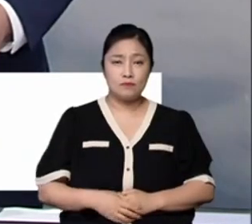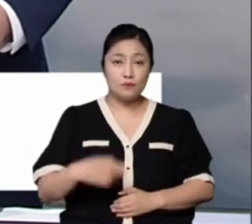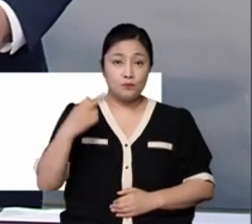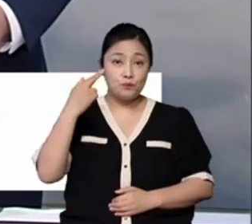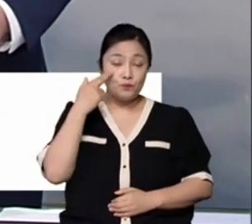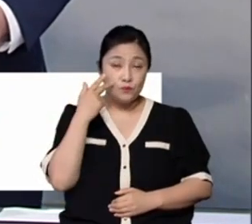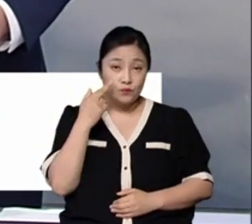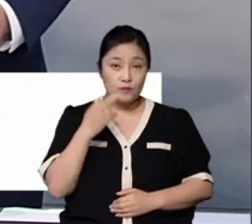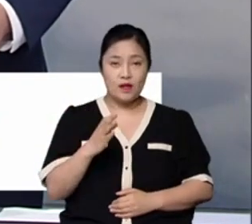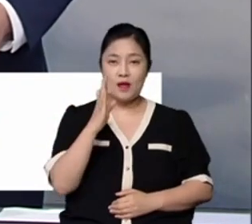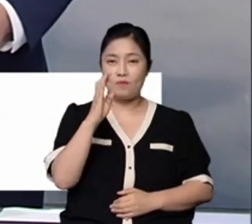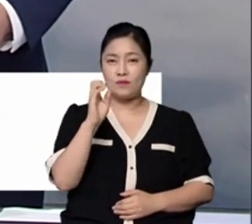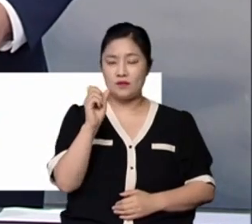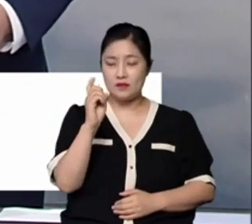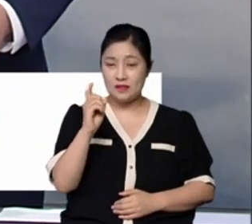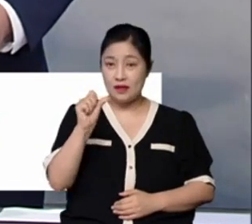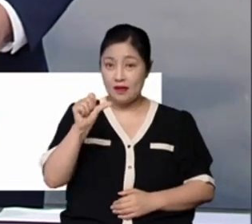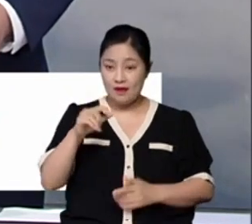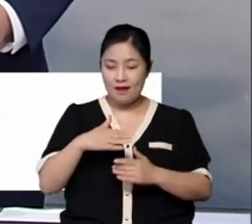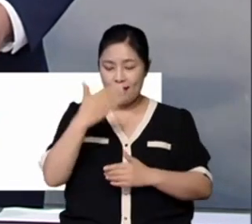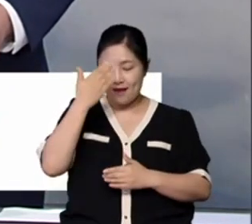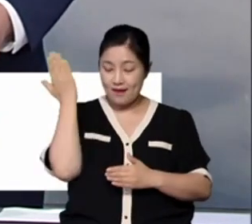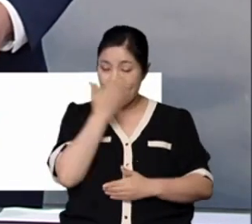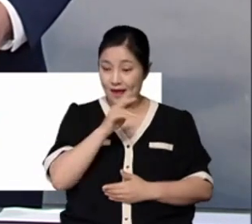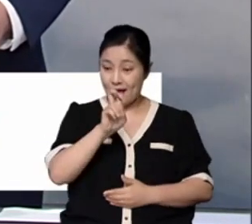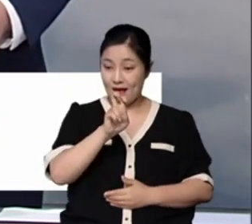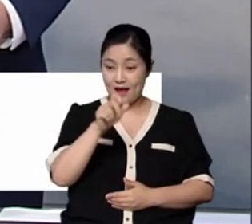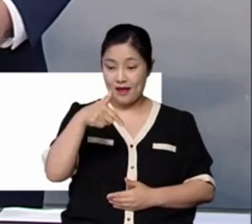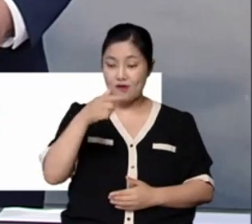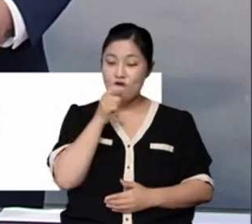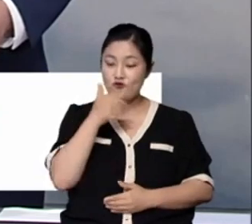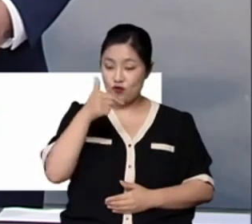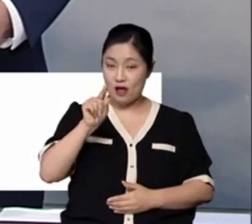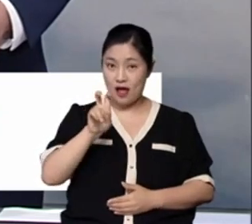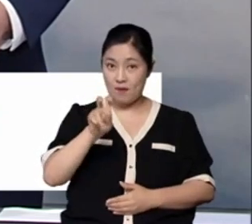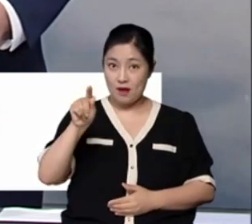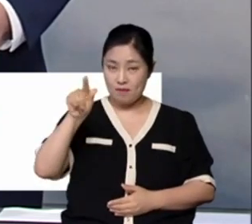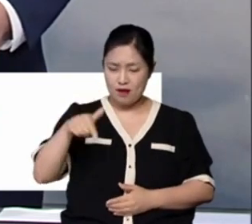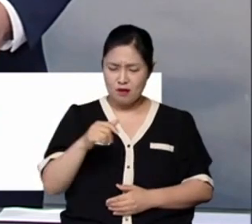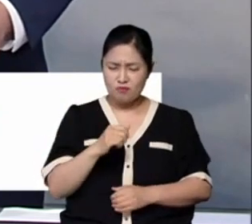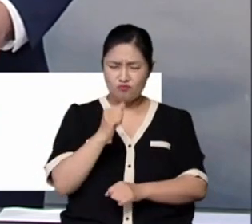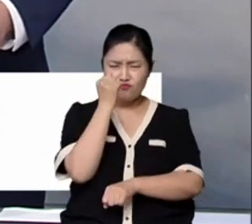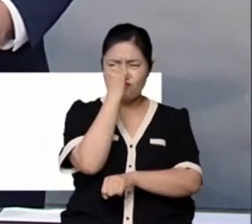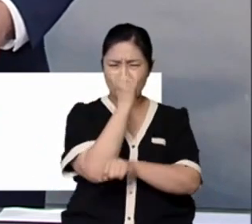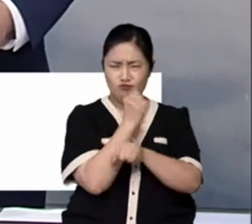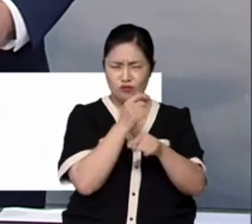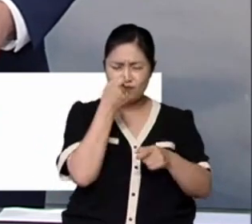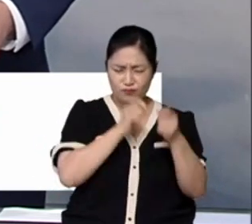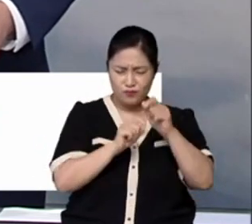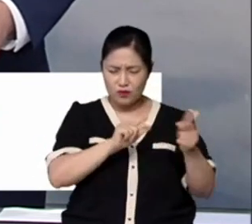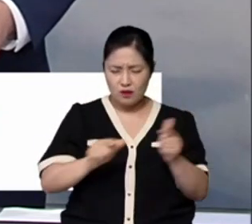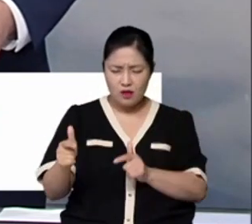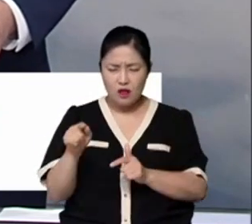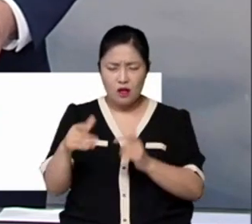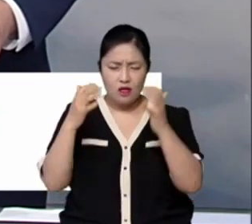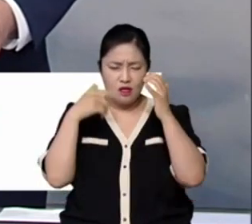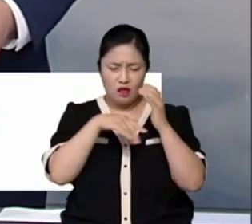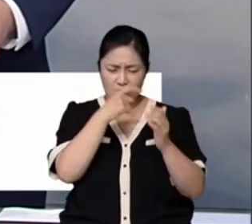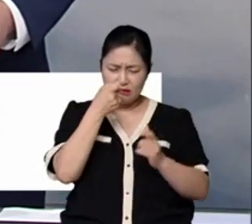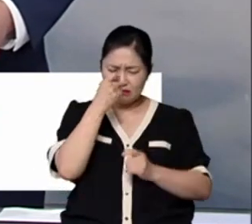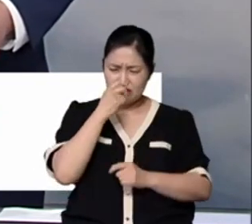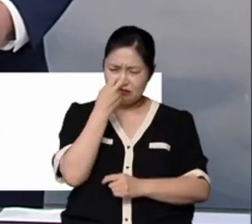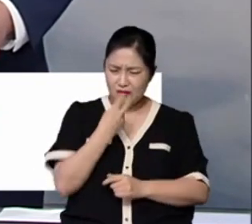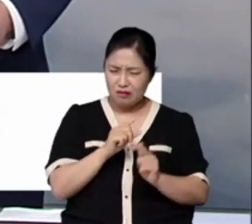미국 식품의약국 FDA가 인증한 청정해역 여수 가막만이 여수 도심에서 불법 방류되는 오폐수로 몸살을 앓고 있다는